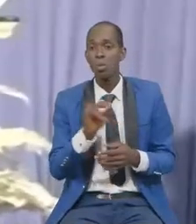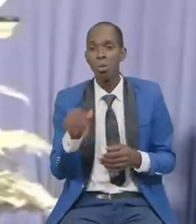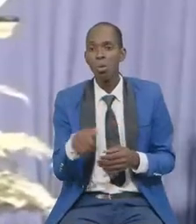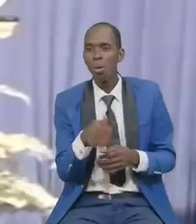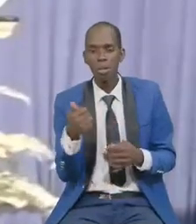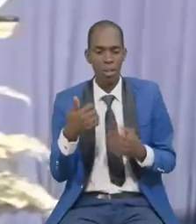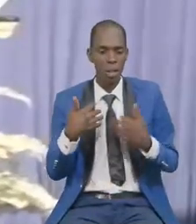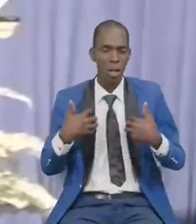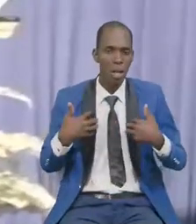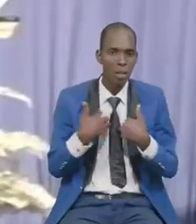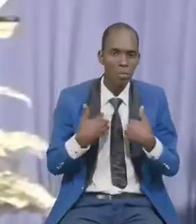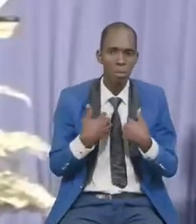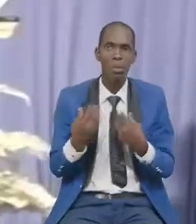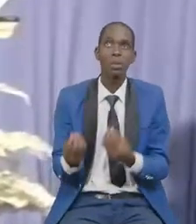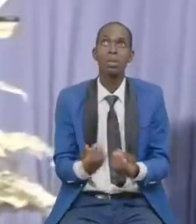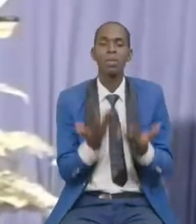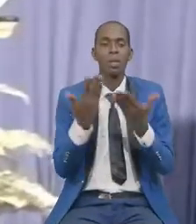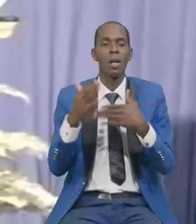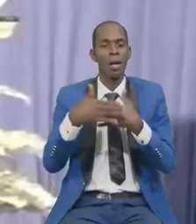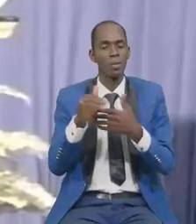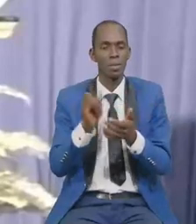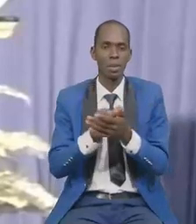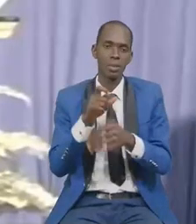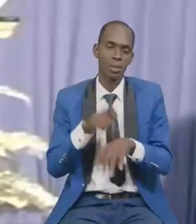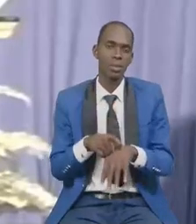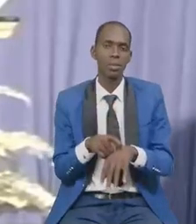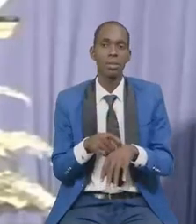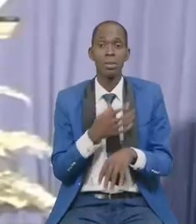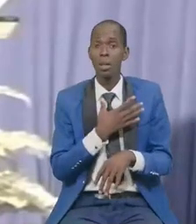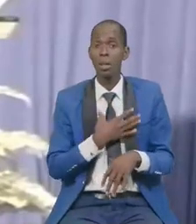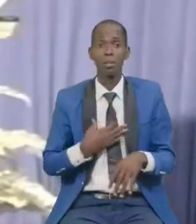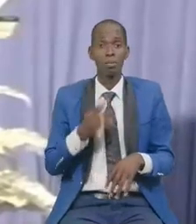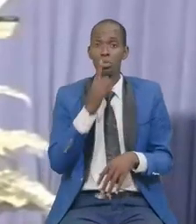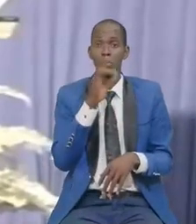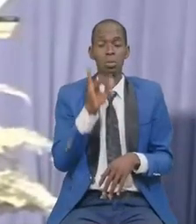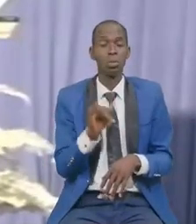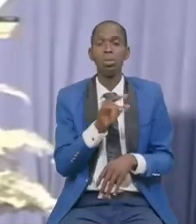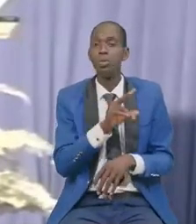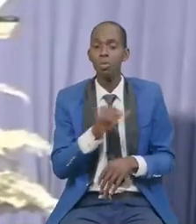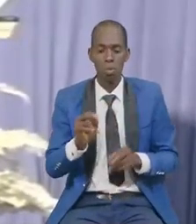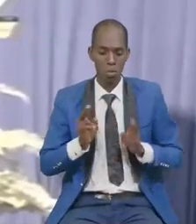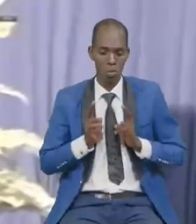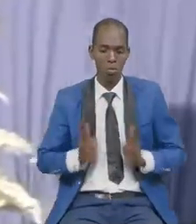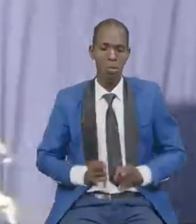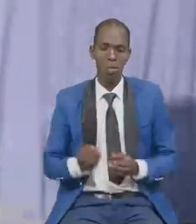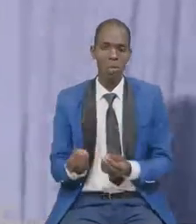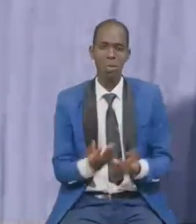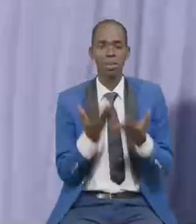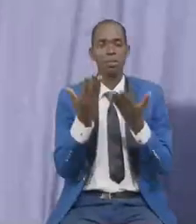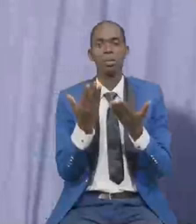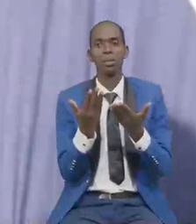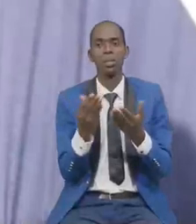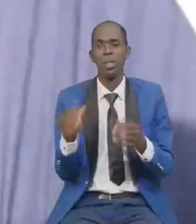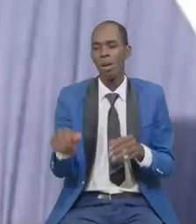de sacrifice après cela. Bien sûr, aucun sacrifice humain. Tout autre